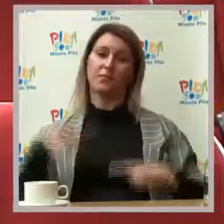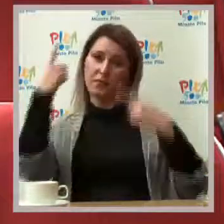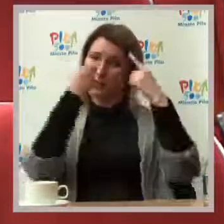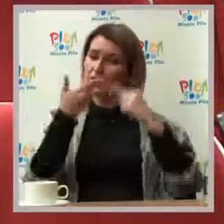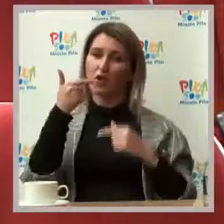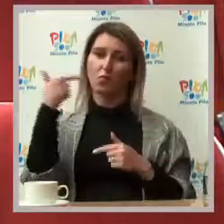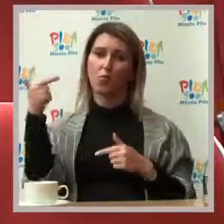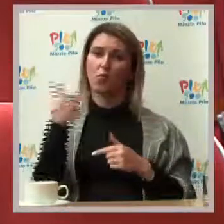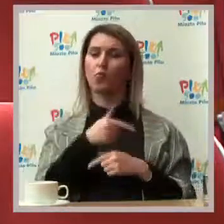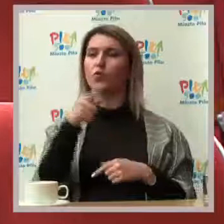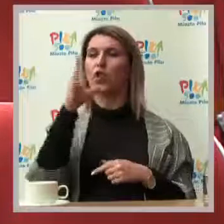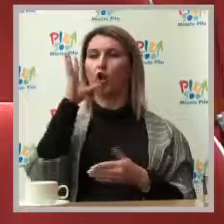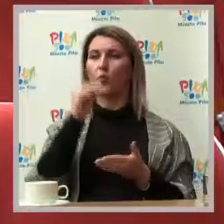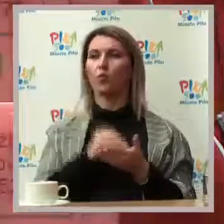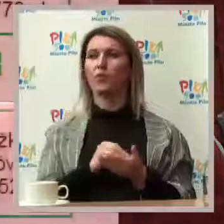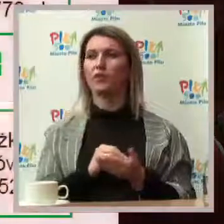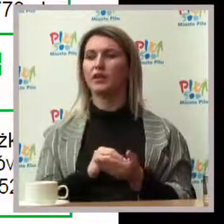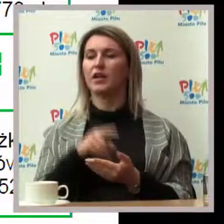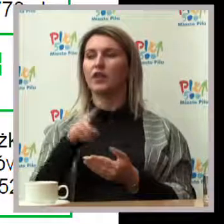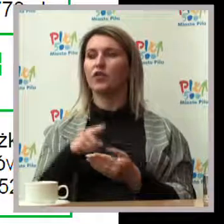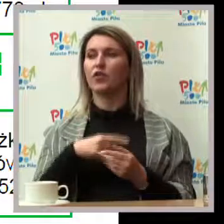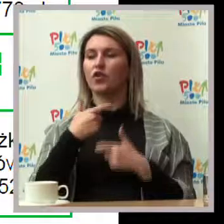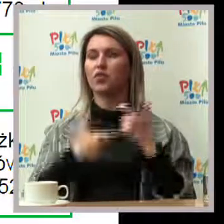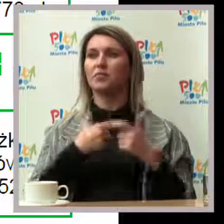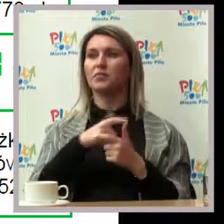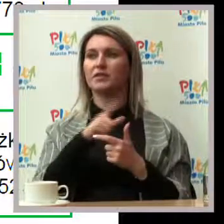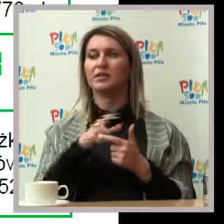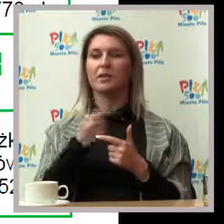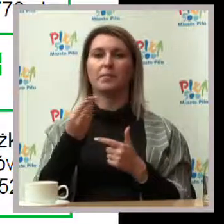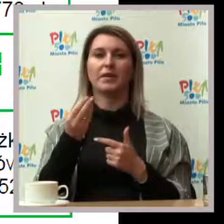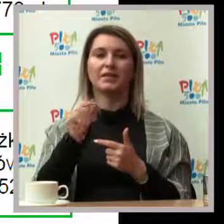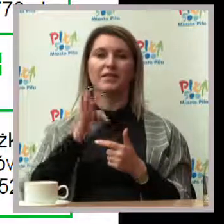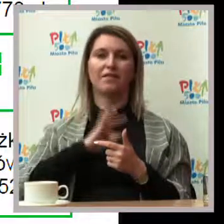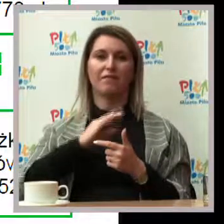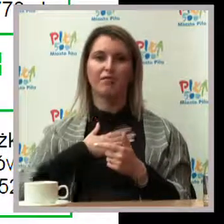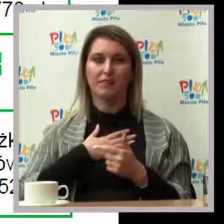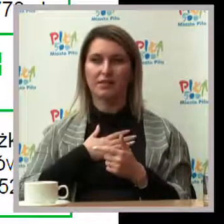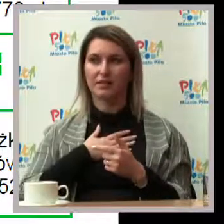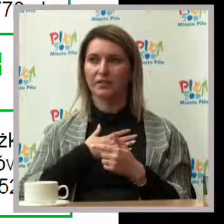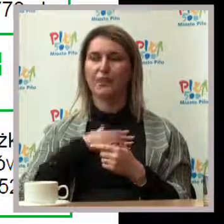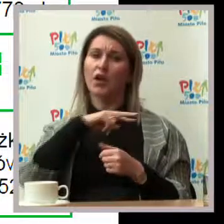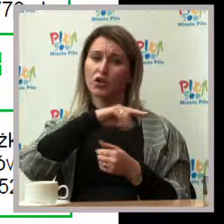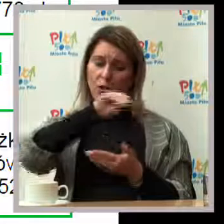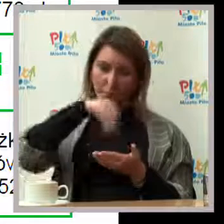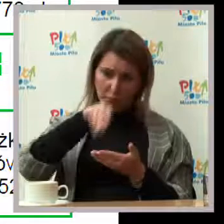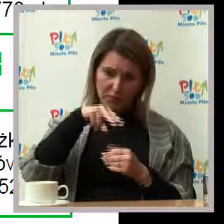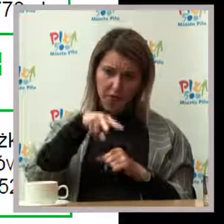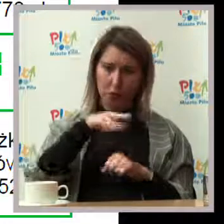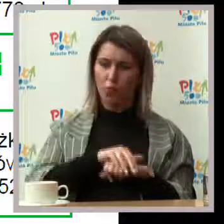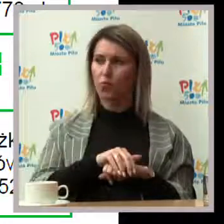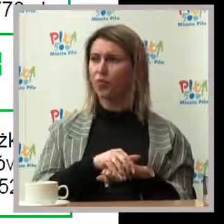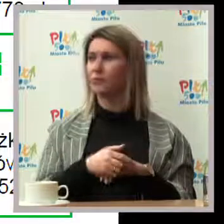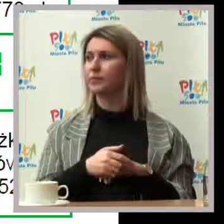wydatki majątkowe realizujemy ze środków własnych, czyli podpisanych umów, bądź też z